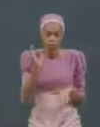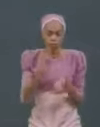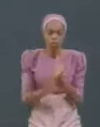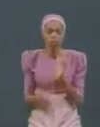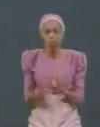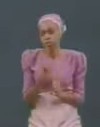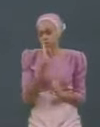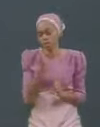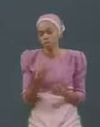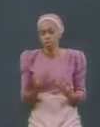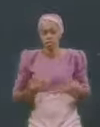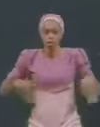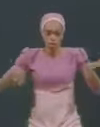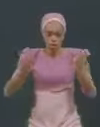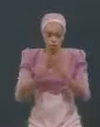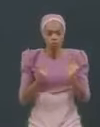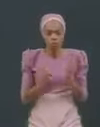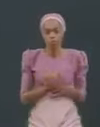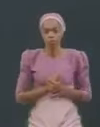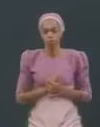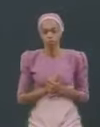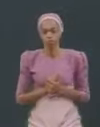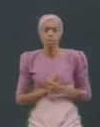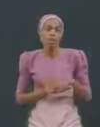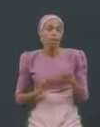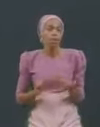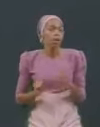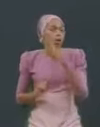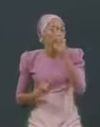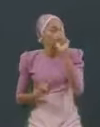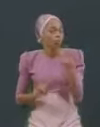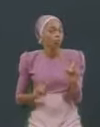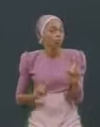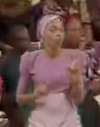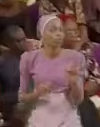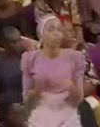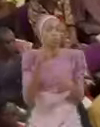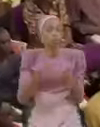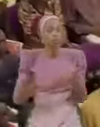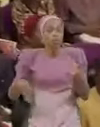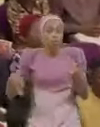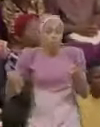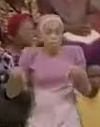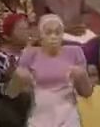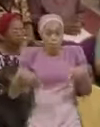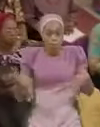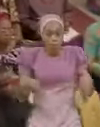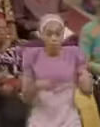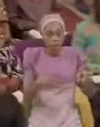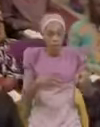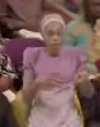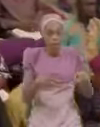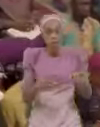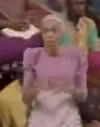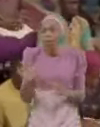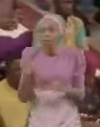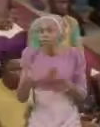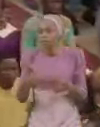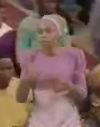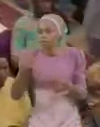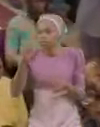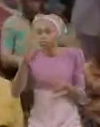part quelle part Marie a-t-elle choisi dans notre étude quelle est cette bonne part qu'elle